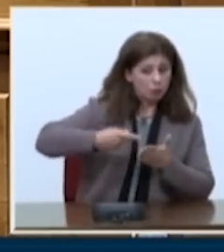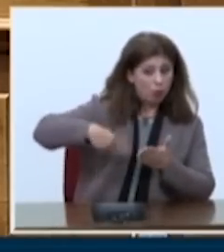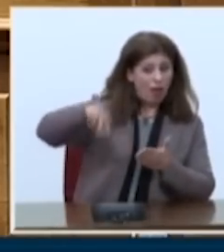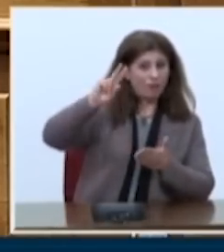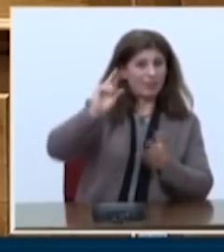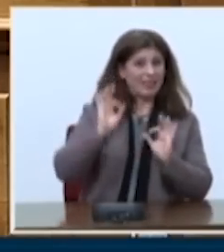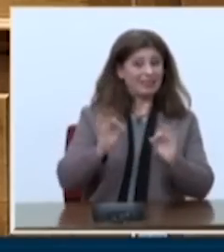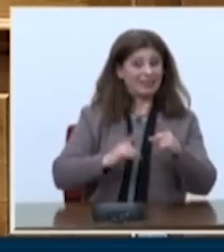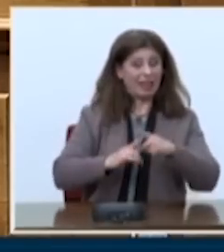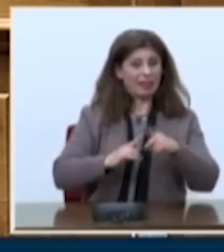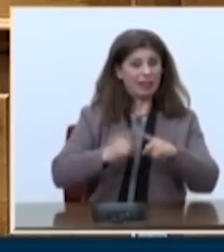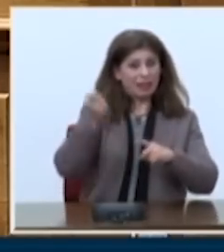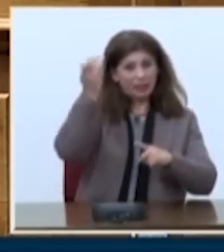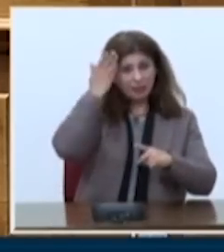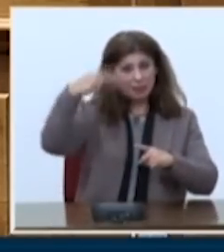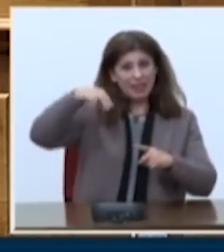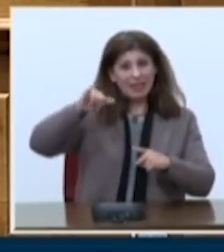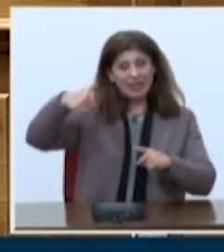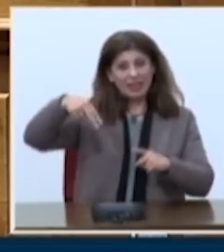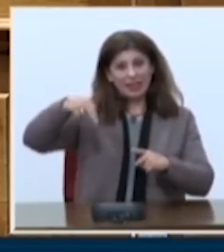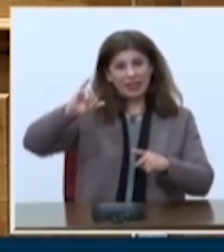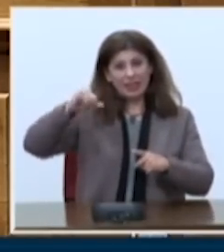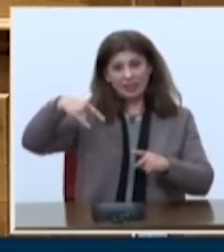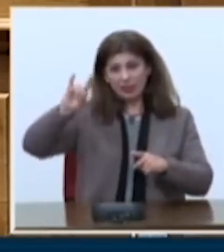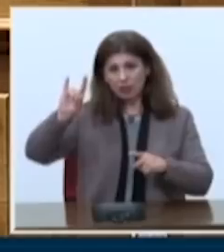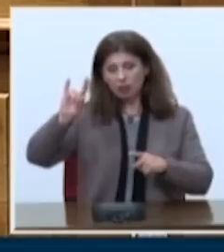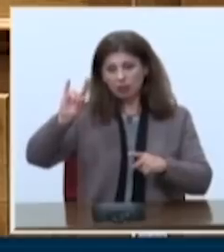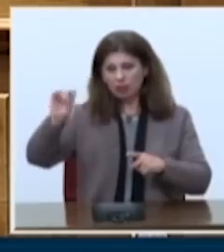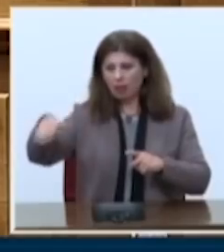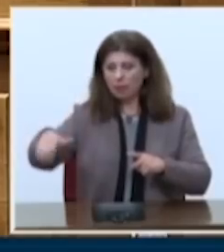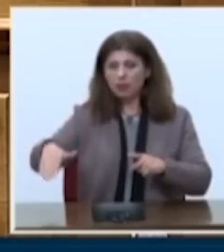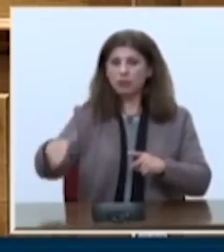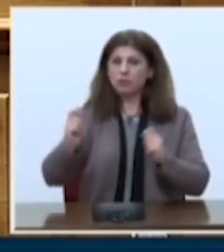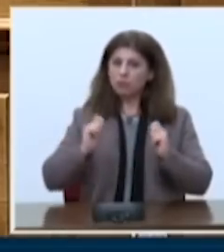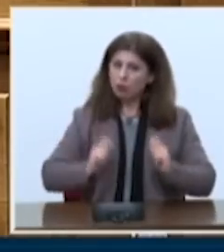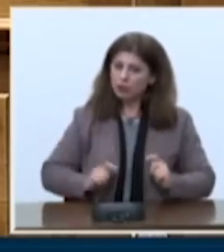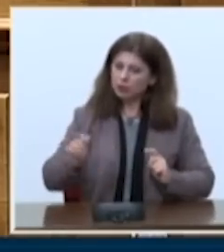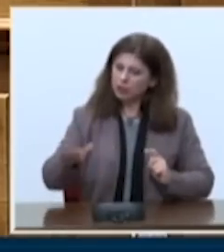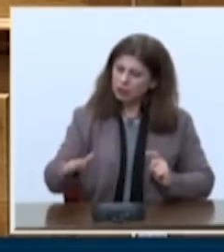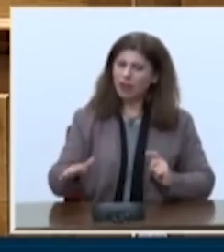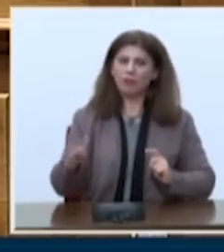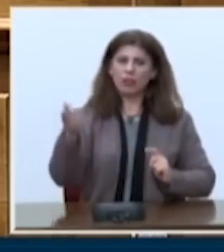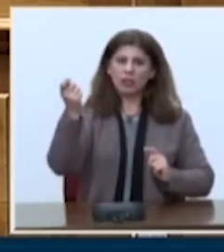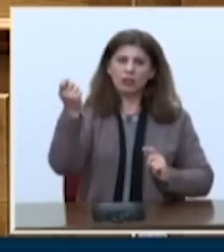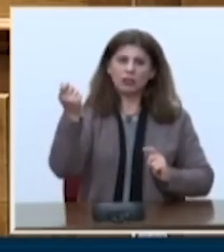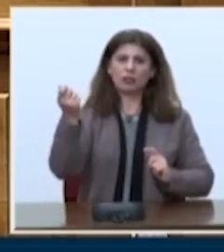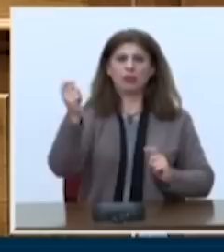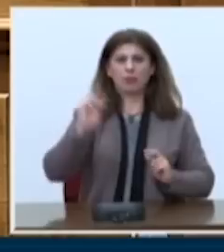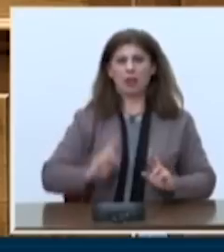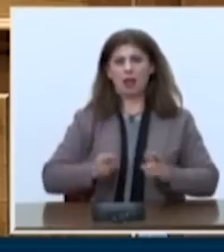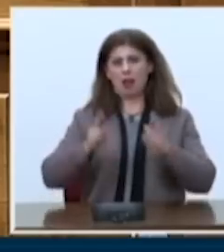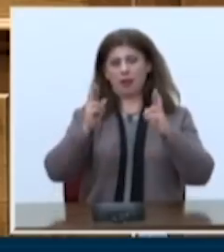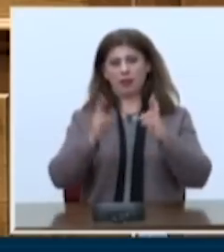και απαξίωσαν μια πολύτιμη, εγχώρια και φτηνή πηγή ενέργειας. Αυτή η